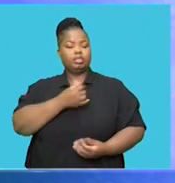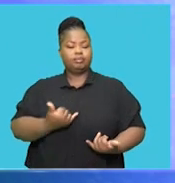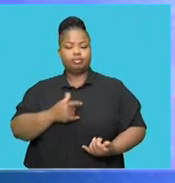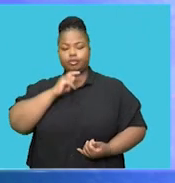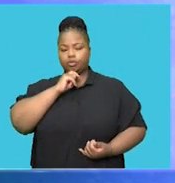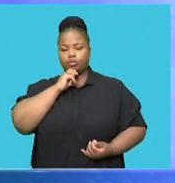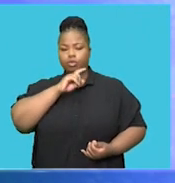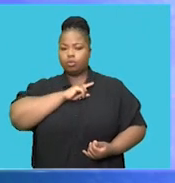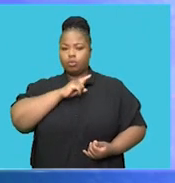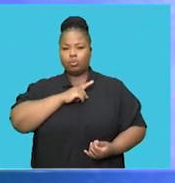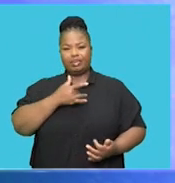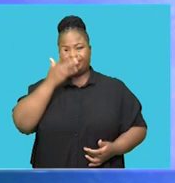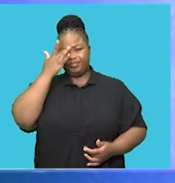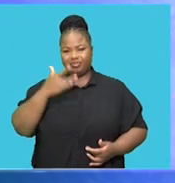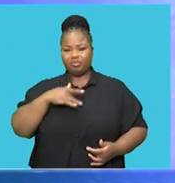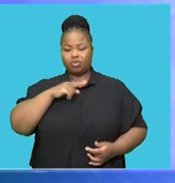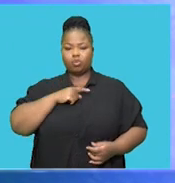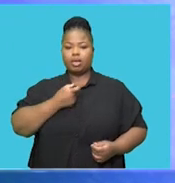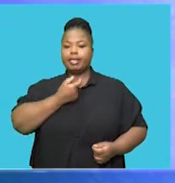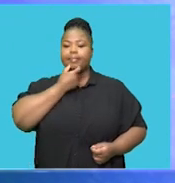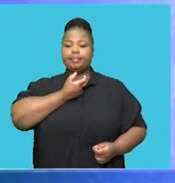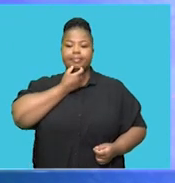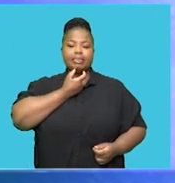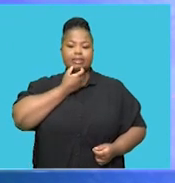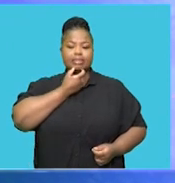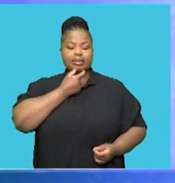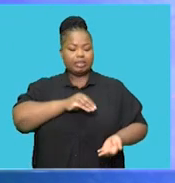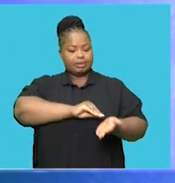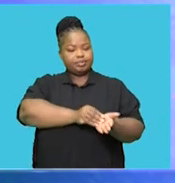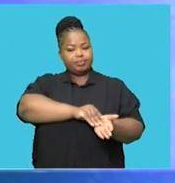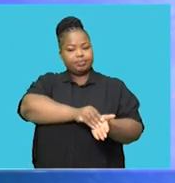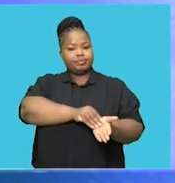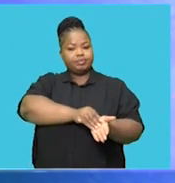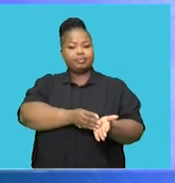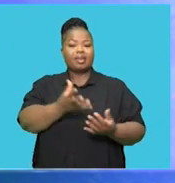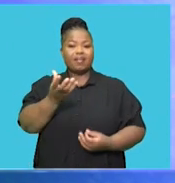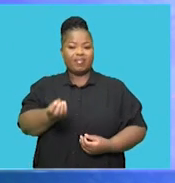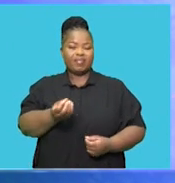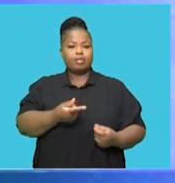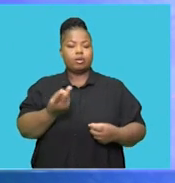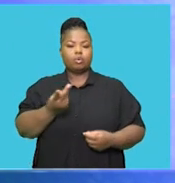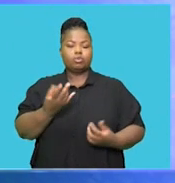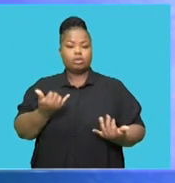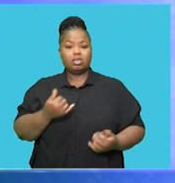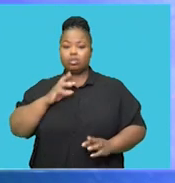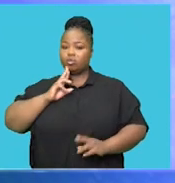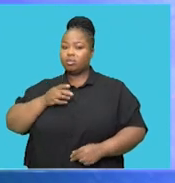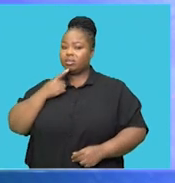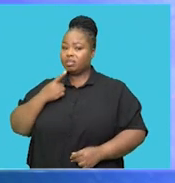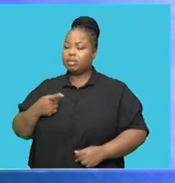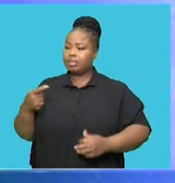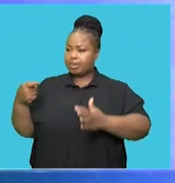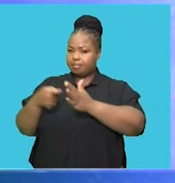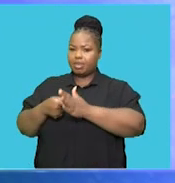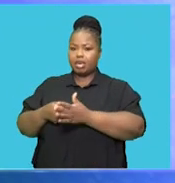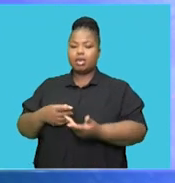na mchange envago kukulange mayoguja matabengwana asema chuguchugwini ispace cookies nila se mzini. Ingaloziti ya babafundi batengi la